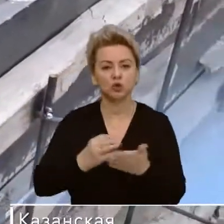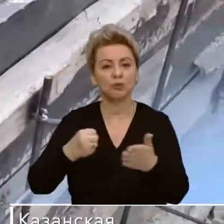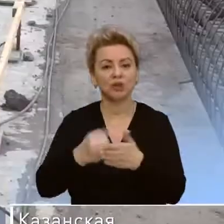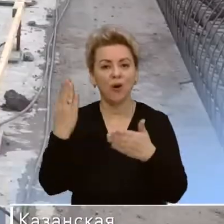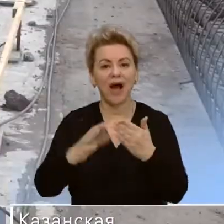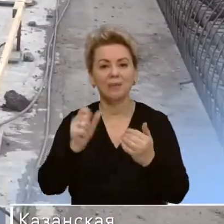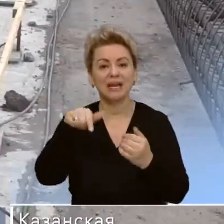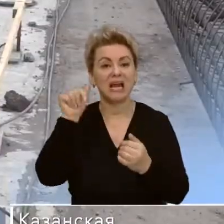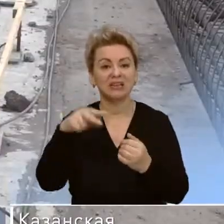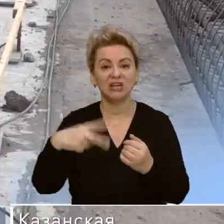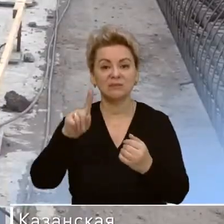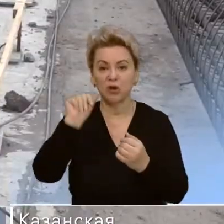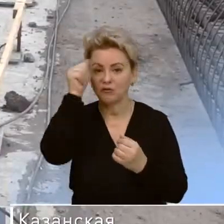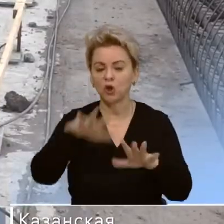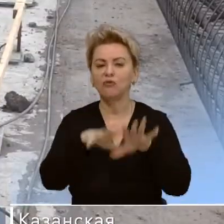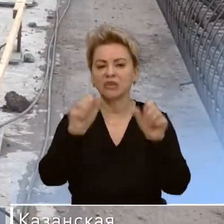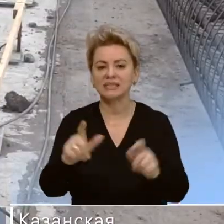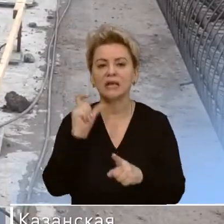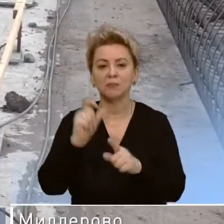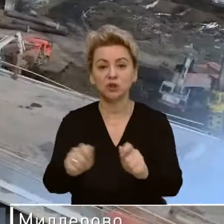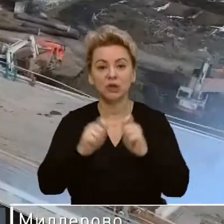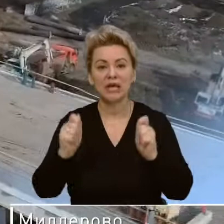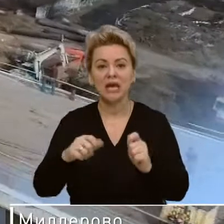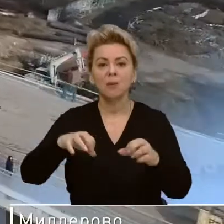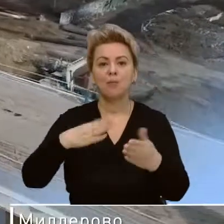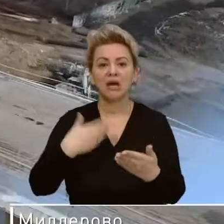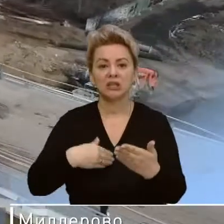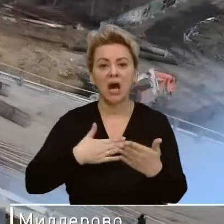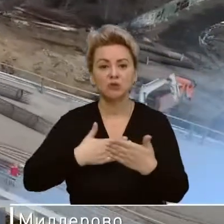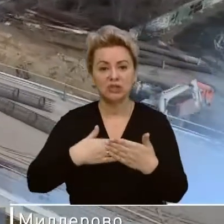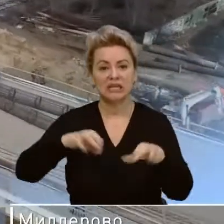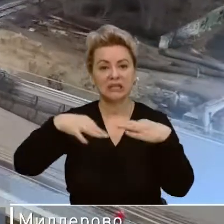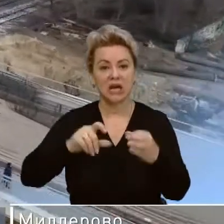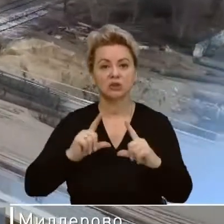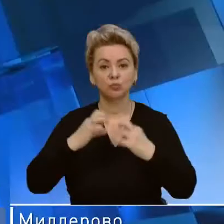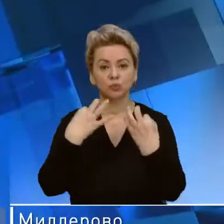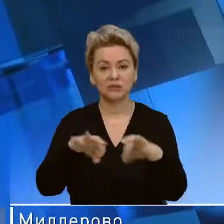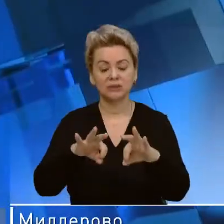конца апреля этого года власти обещают открытие движения пассажирского транспорта.